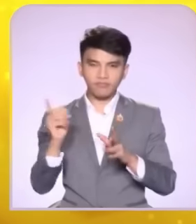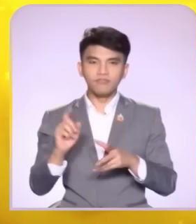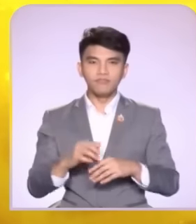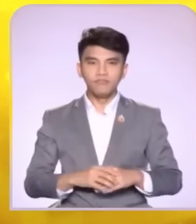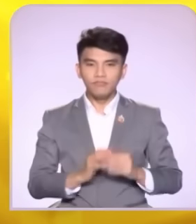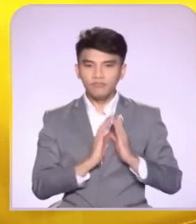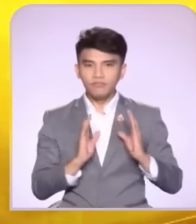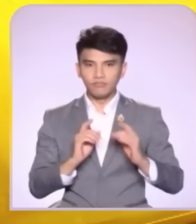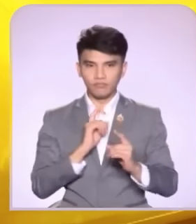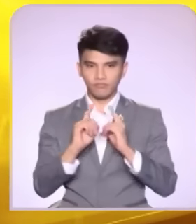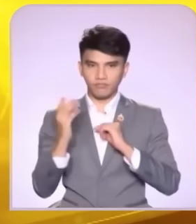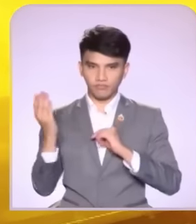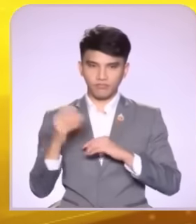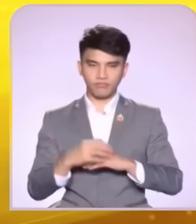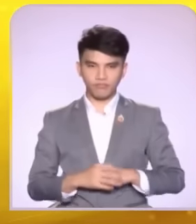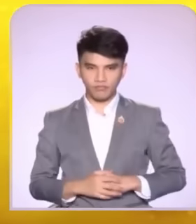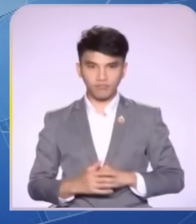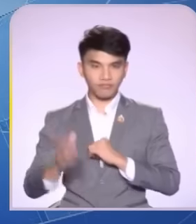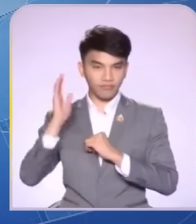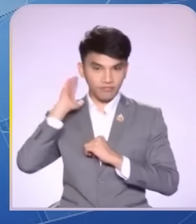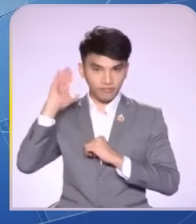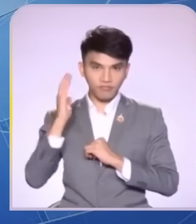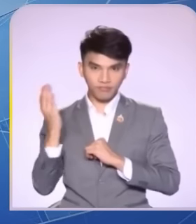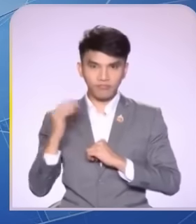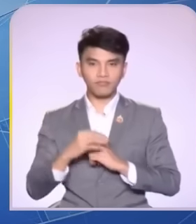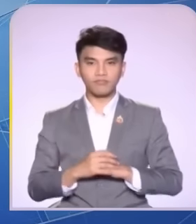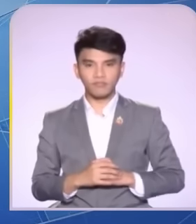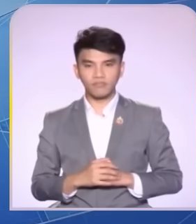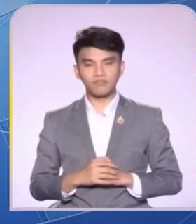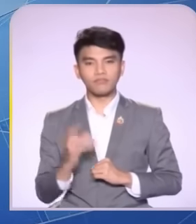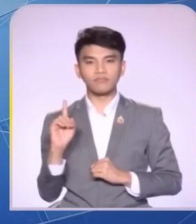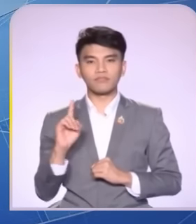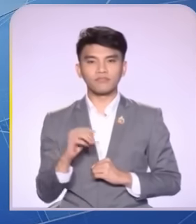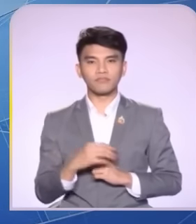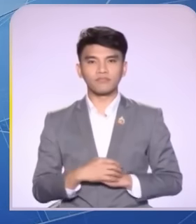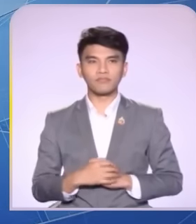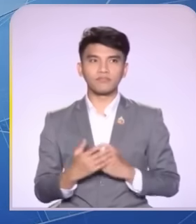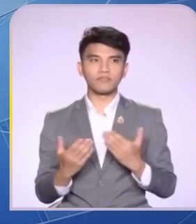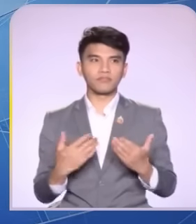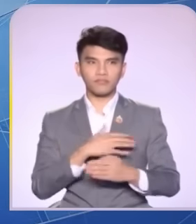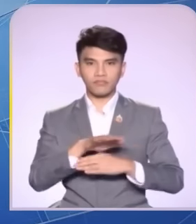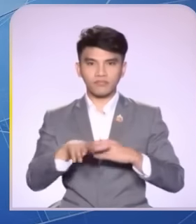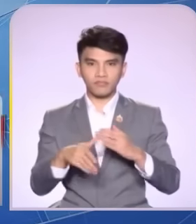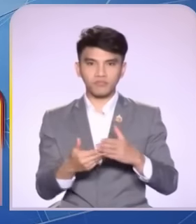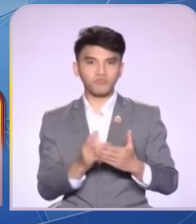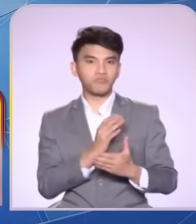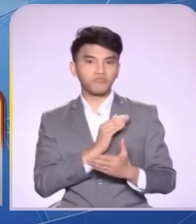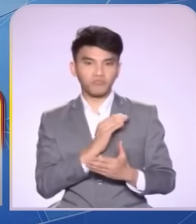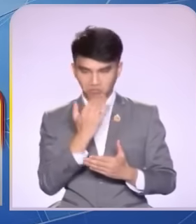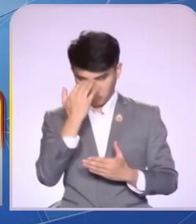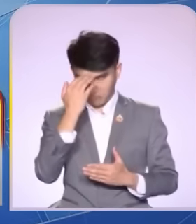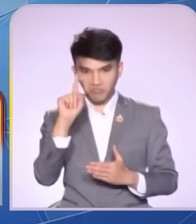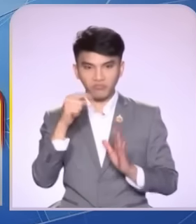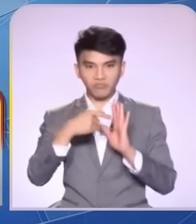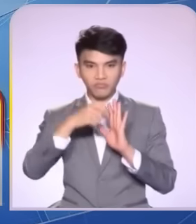แซมเปิดใจถึงกรณีที่คุณแซมเนี่ยเป็นพรีเซนเตอร์นะคะแล้วมาตอนนั้นคุณแซมบอกโอ้โหร่างทองทุกคนฮือฮานี่พี่แซม